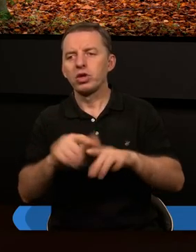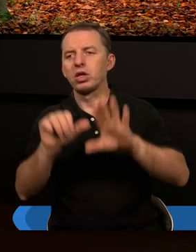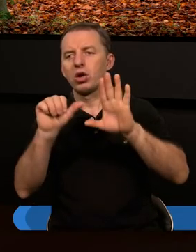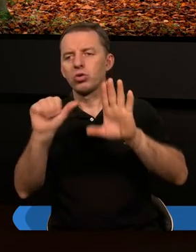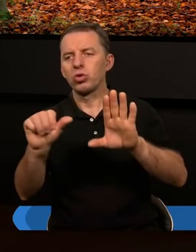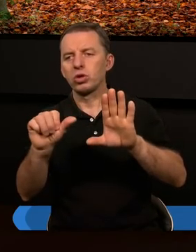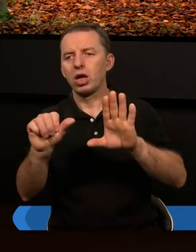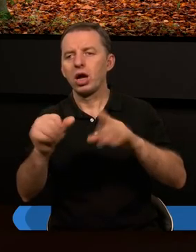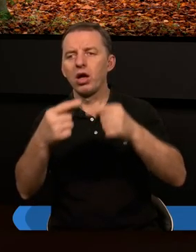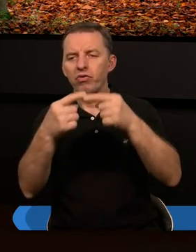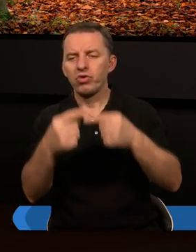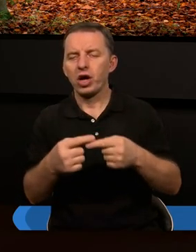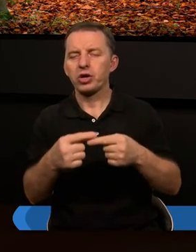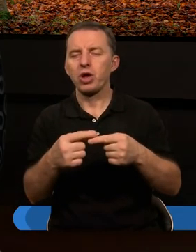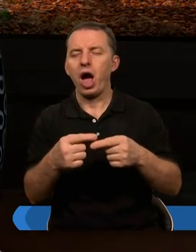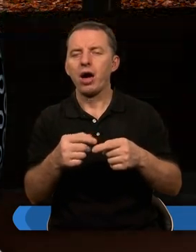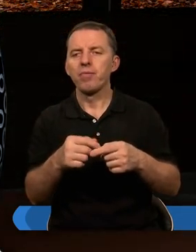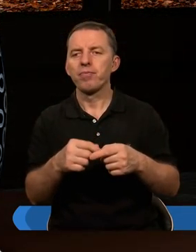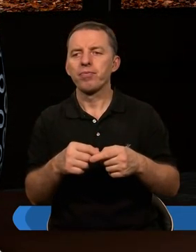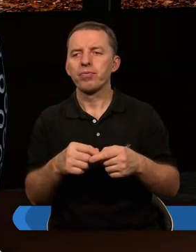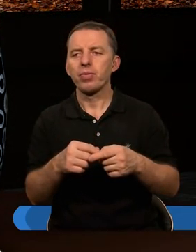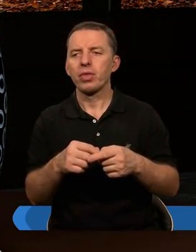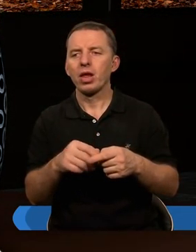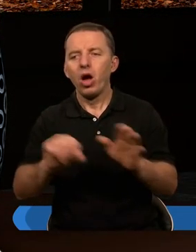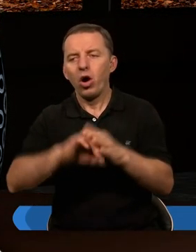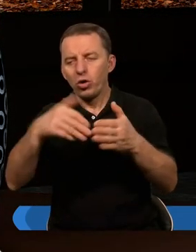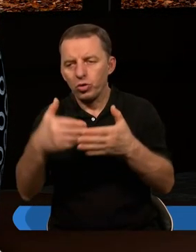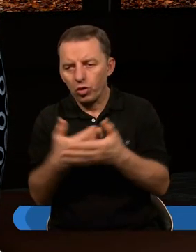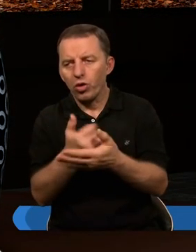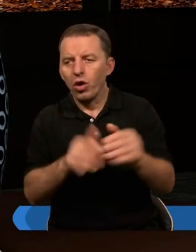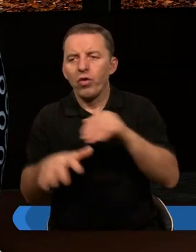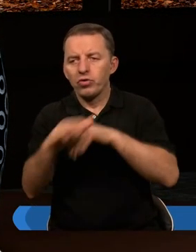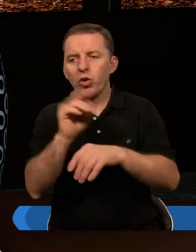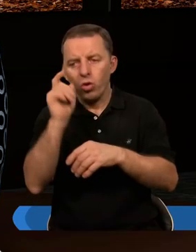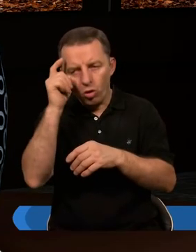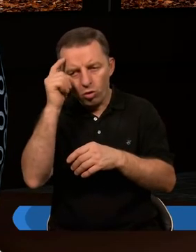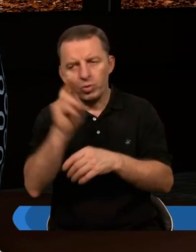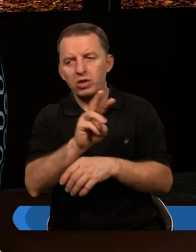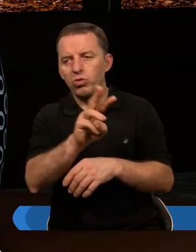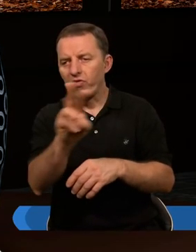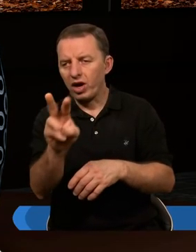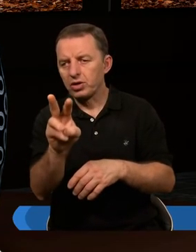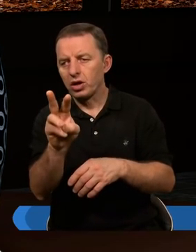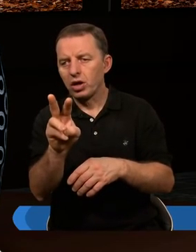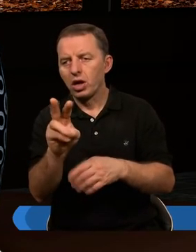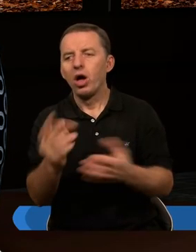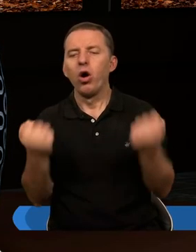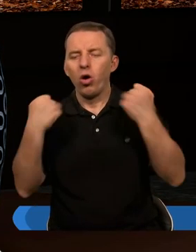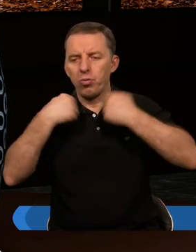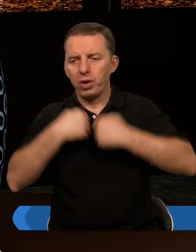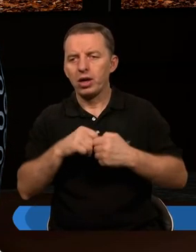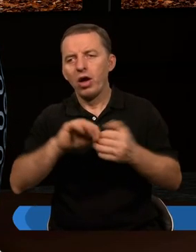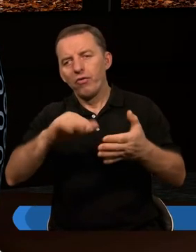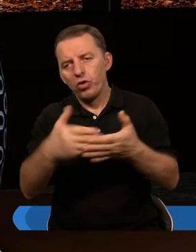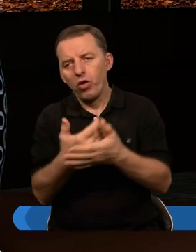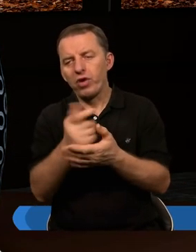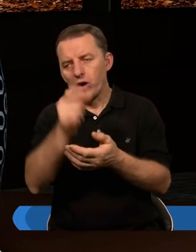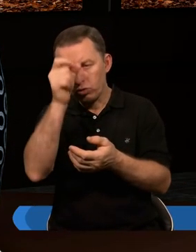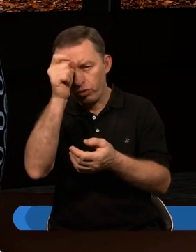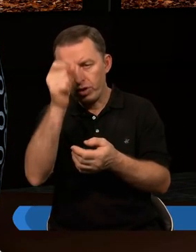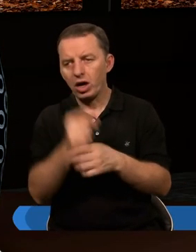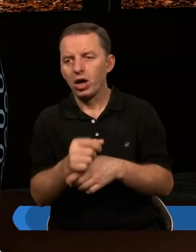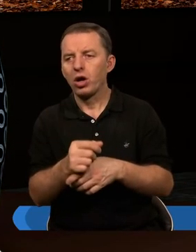wersetu. I odnówcie się w duchu umysłu waszego, a obleczcie się w nowego